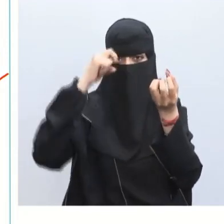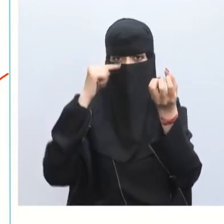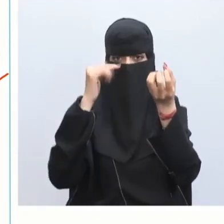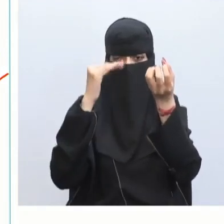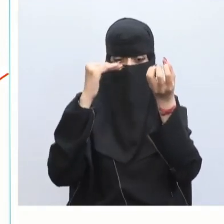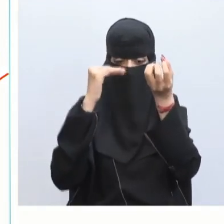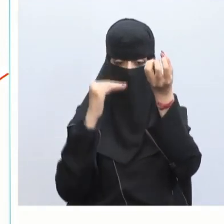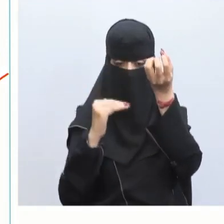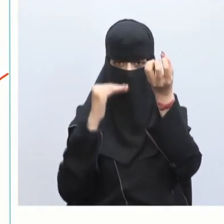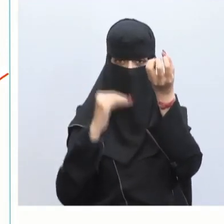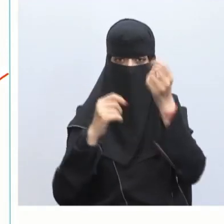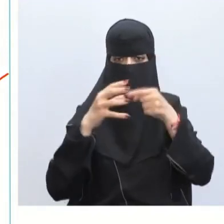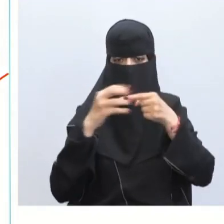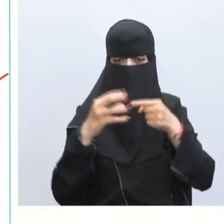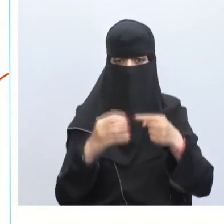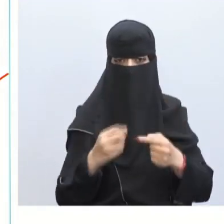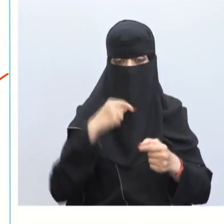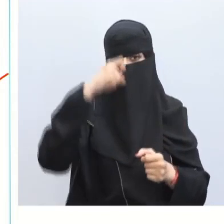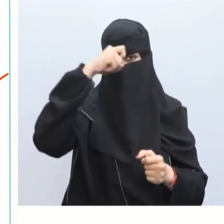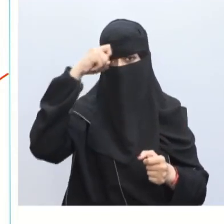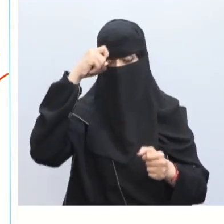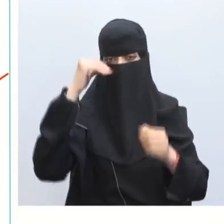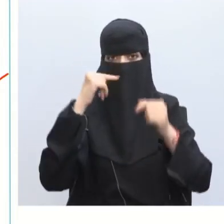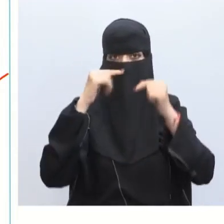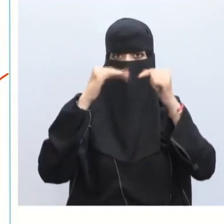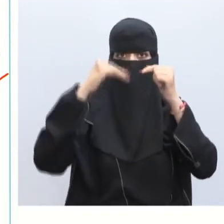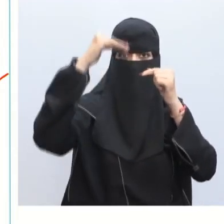ابتعدنا عنه باتجاه